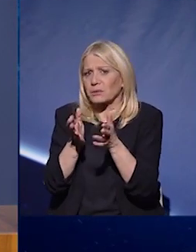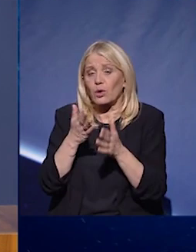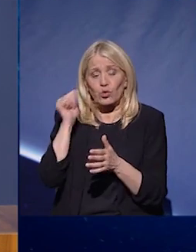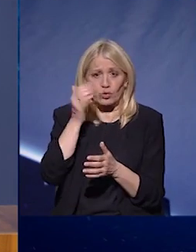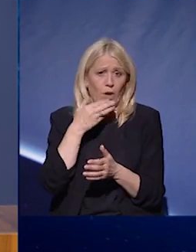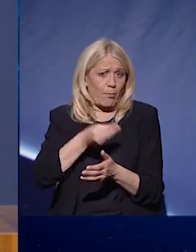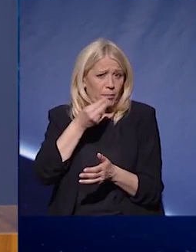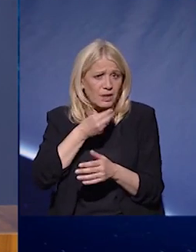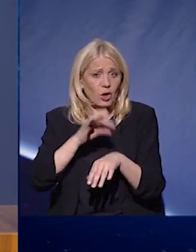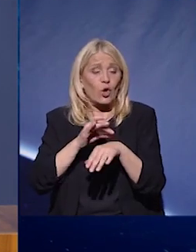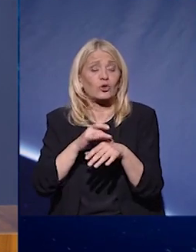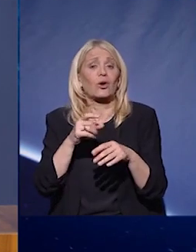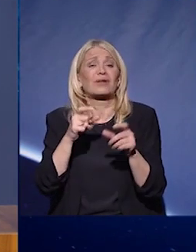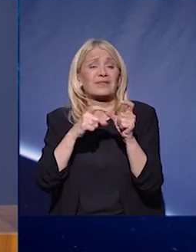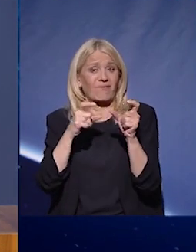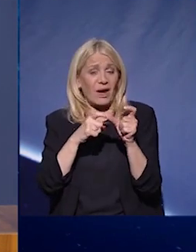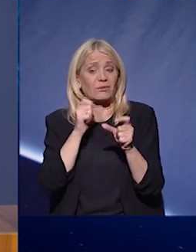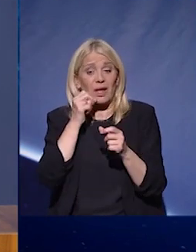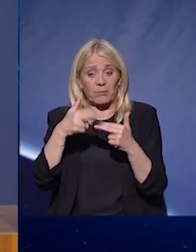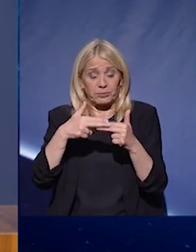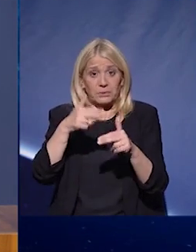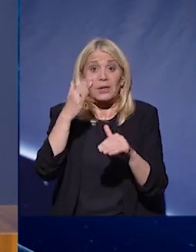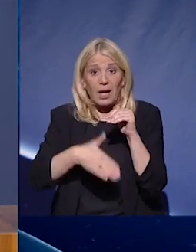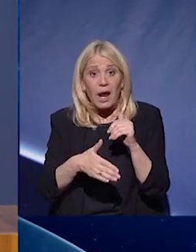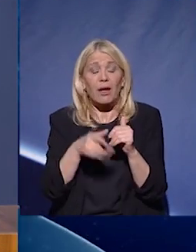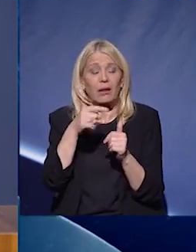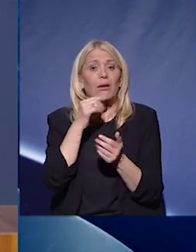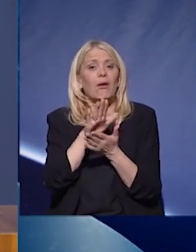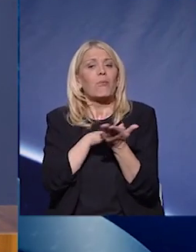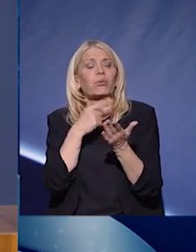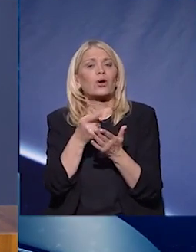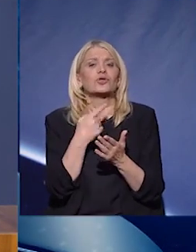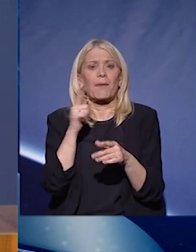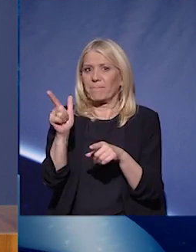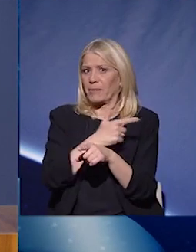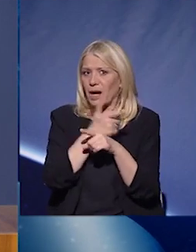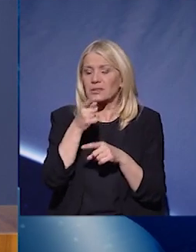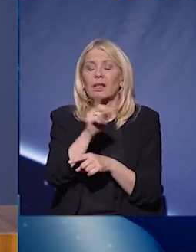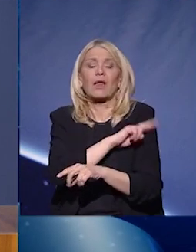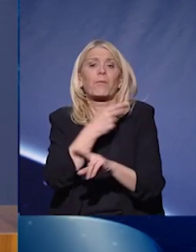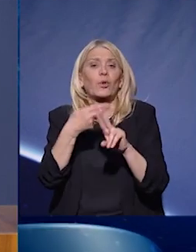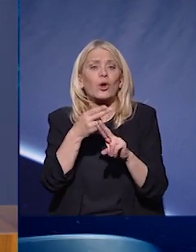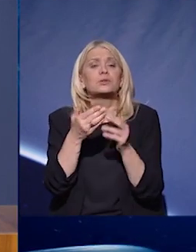dr. Stevanović. Čim dođe pred sam kraj, odmah se počinje da se prazni ta bolnica, otvaraju se